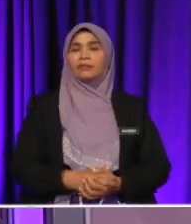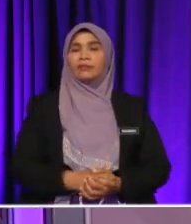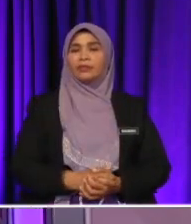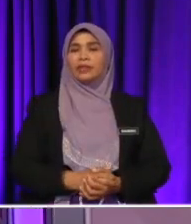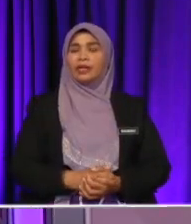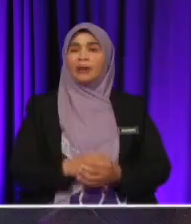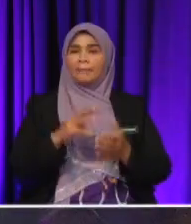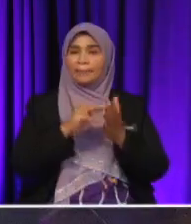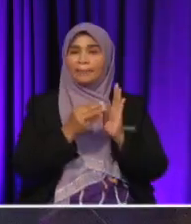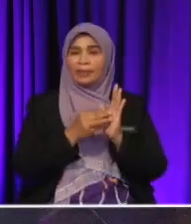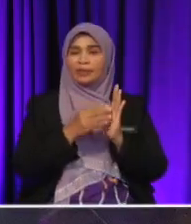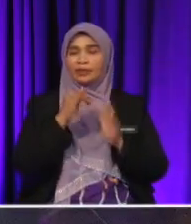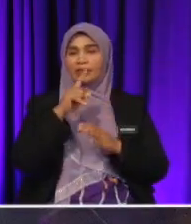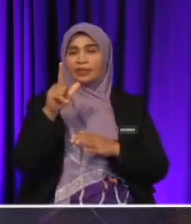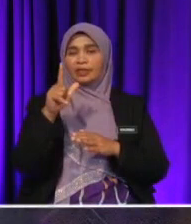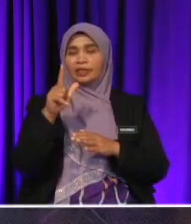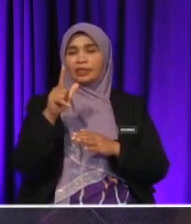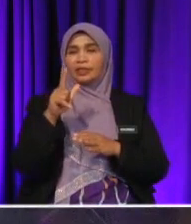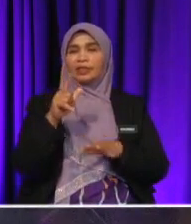Maksud saya